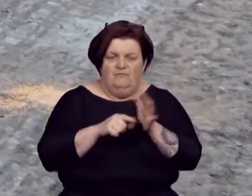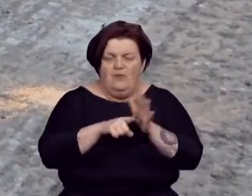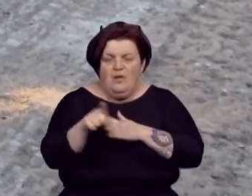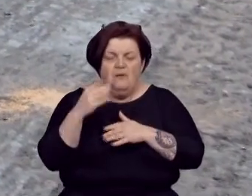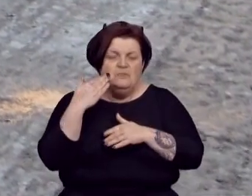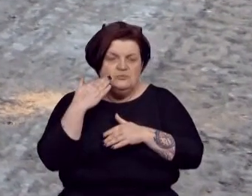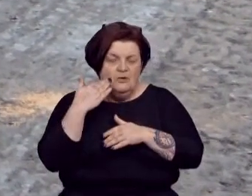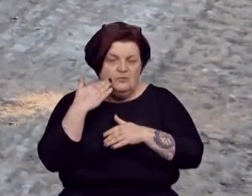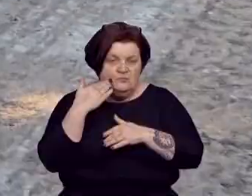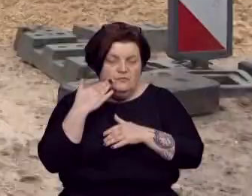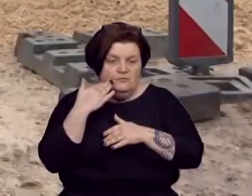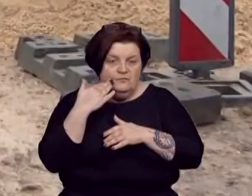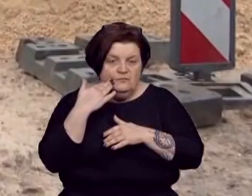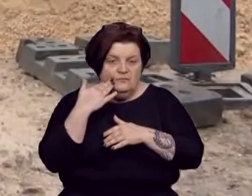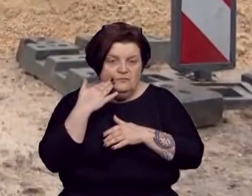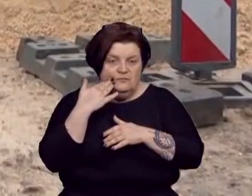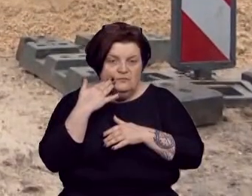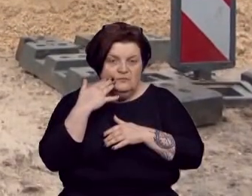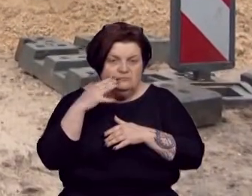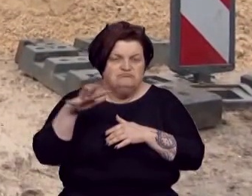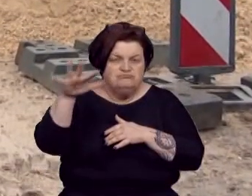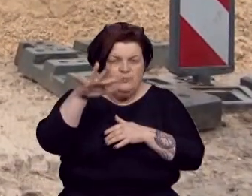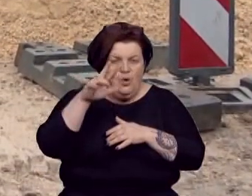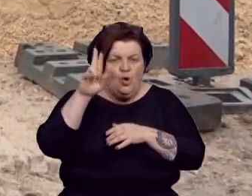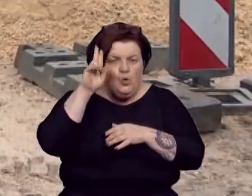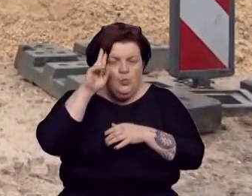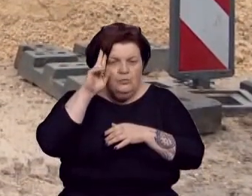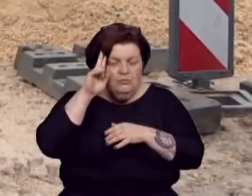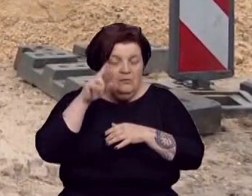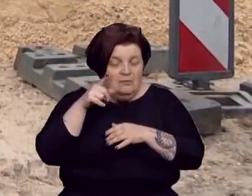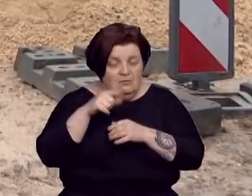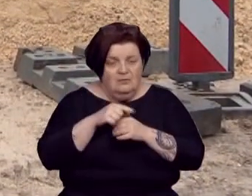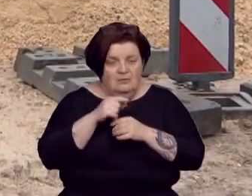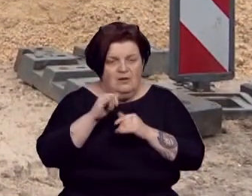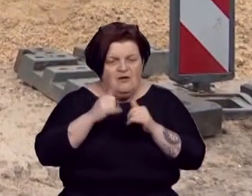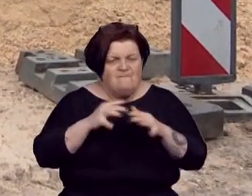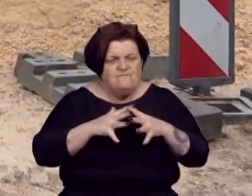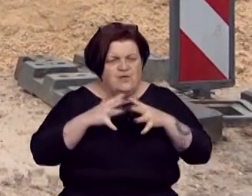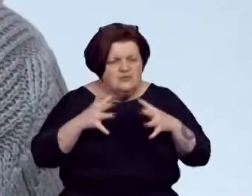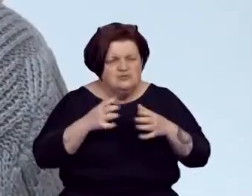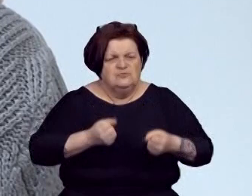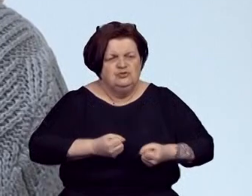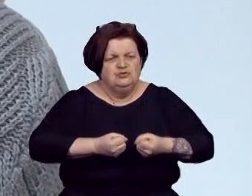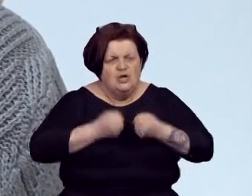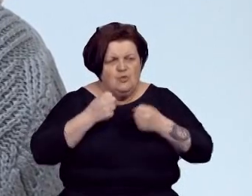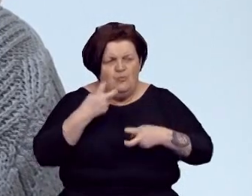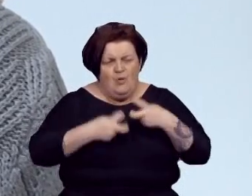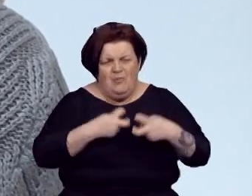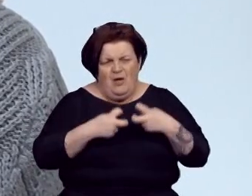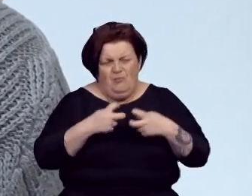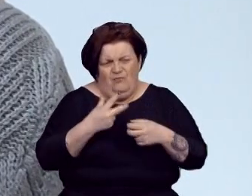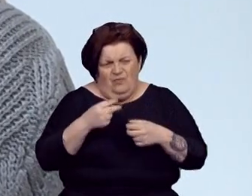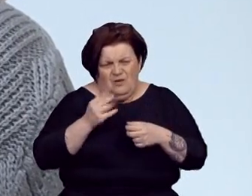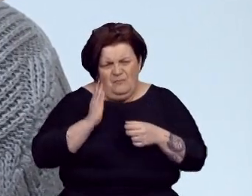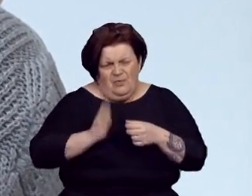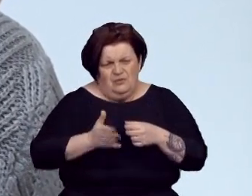Dla mieszkańców osiedla Rudnik, to tak nazwijmy, no to jakichś większych utrudnień nie przewidujemy,